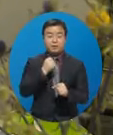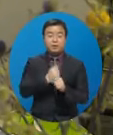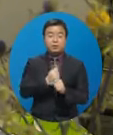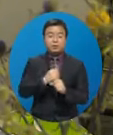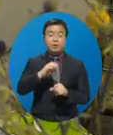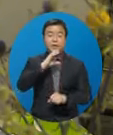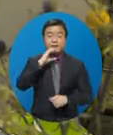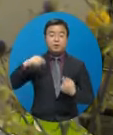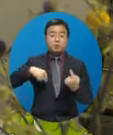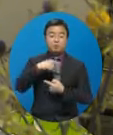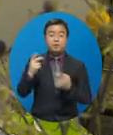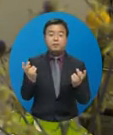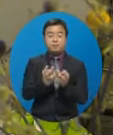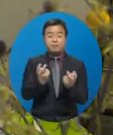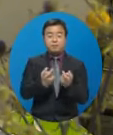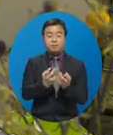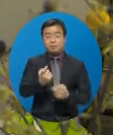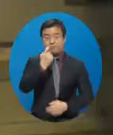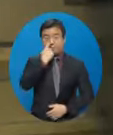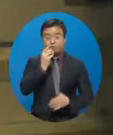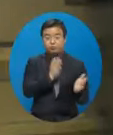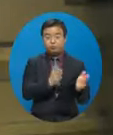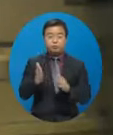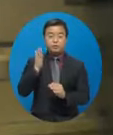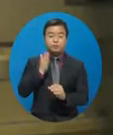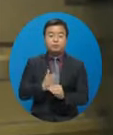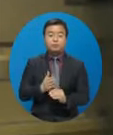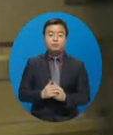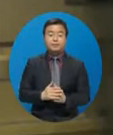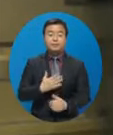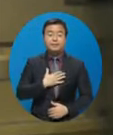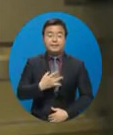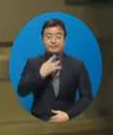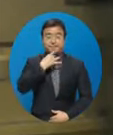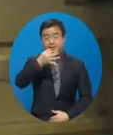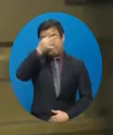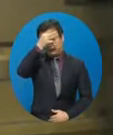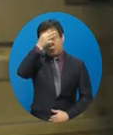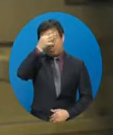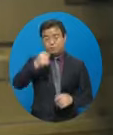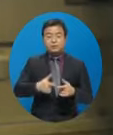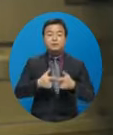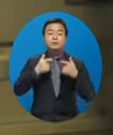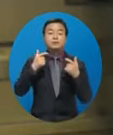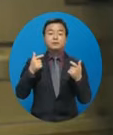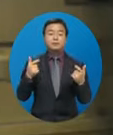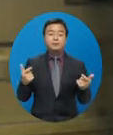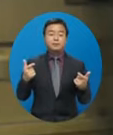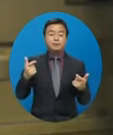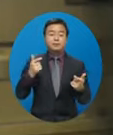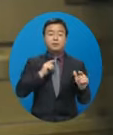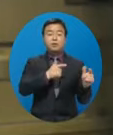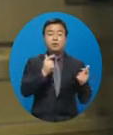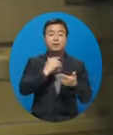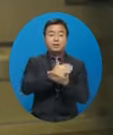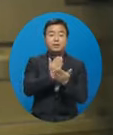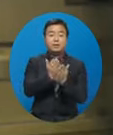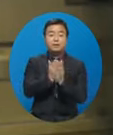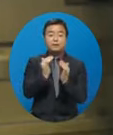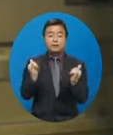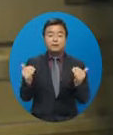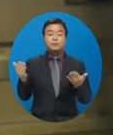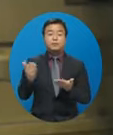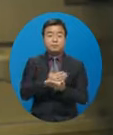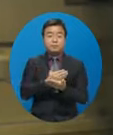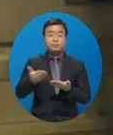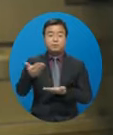대한 준비를 착실히 해나가고 있습니다. 저만의 약간 기술들을 더 늘려서 그래서 다양한 사람들하고 더 나눌 수